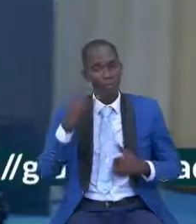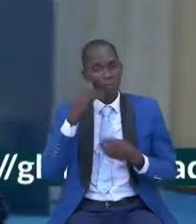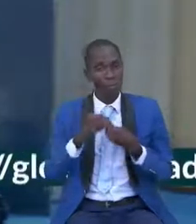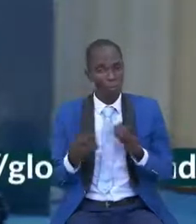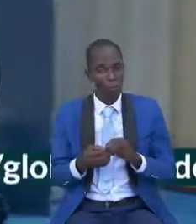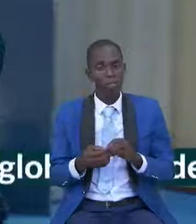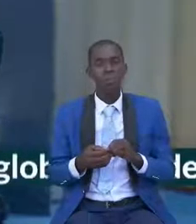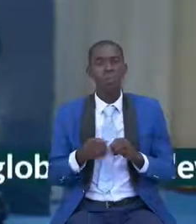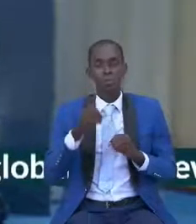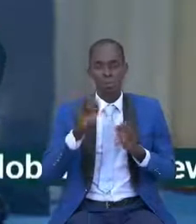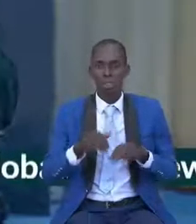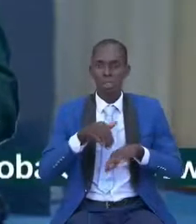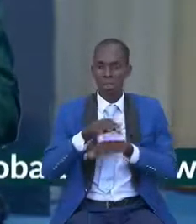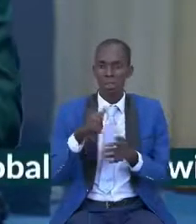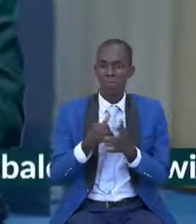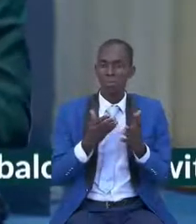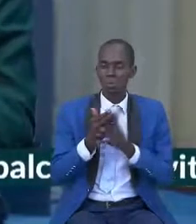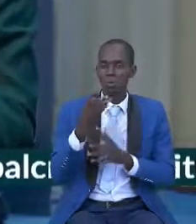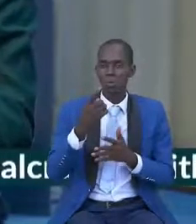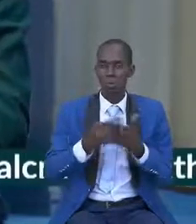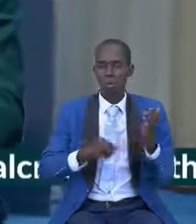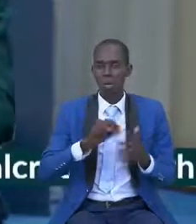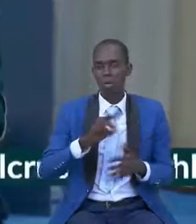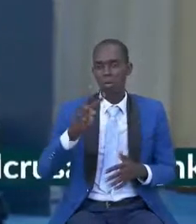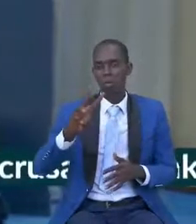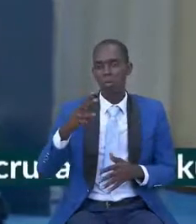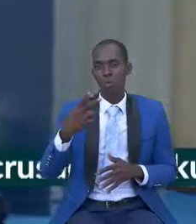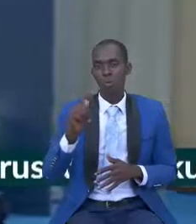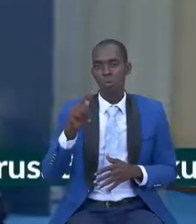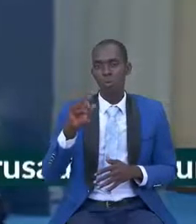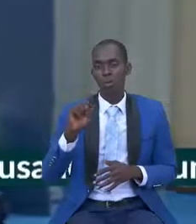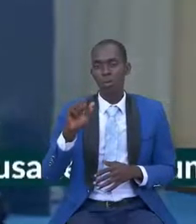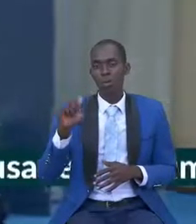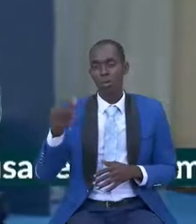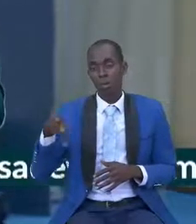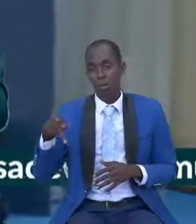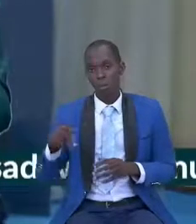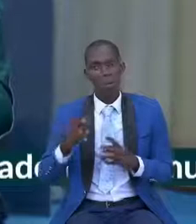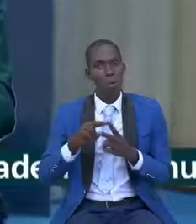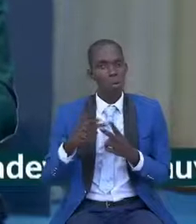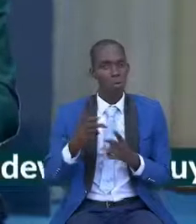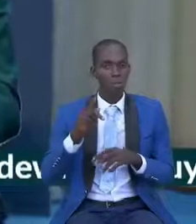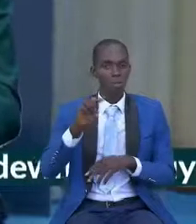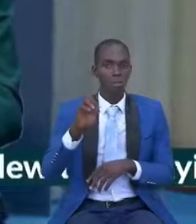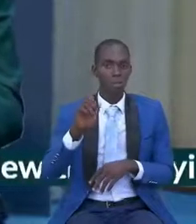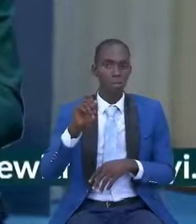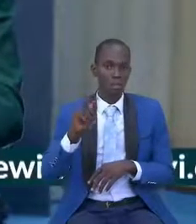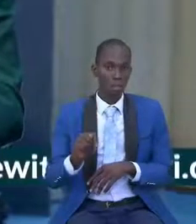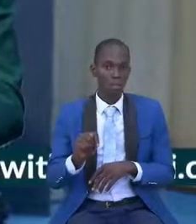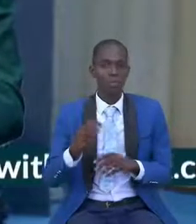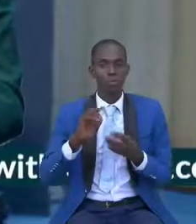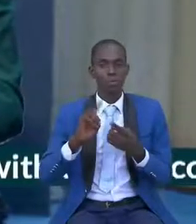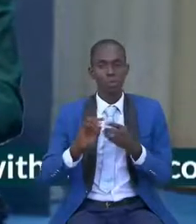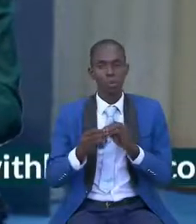Le numéro plus 234 91 54 44